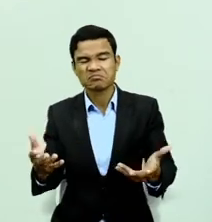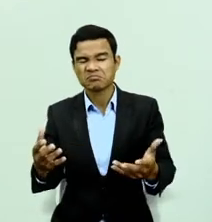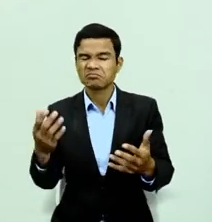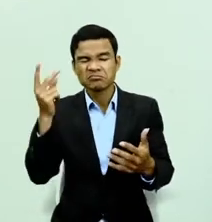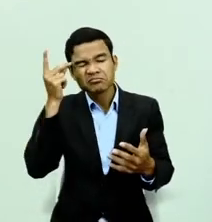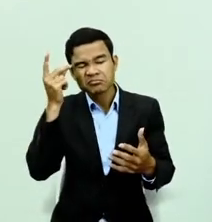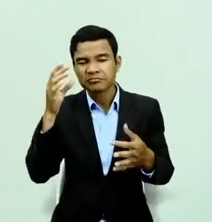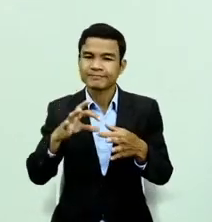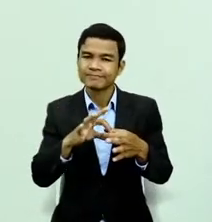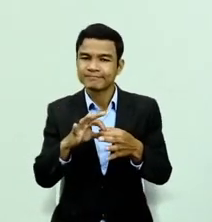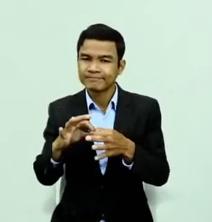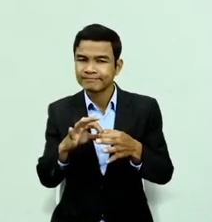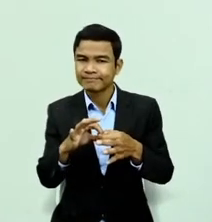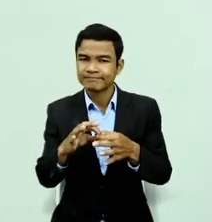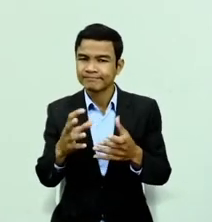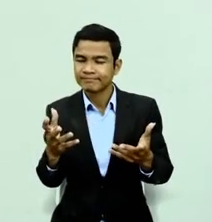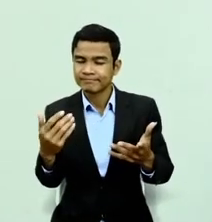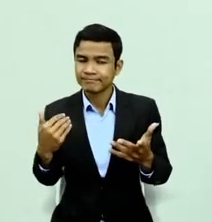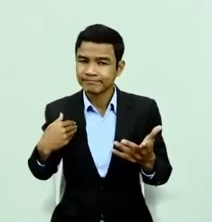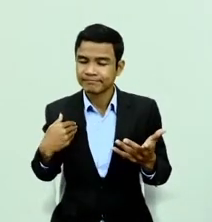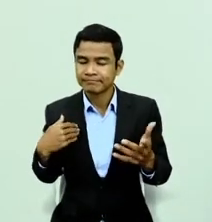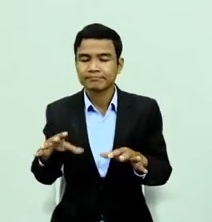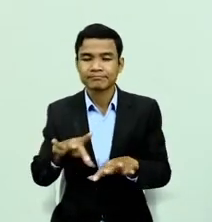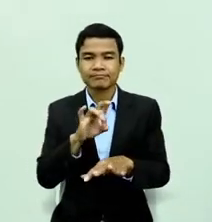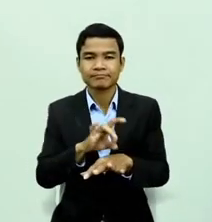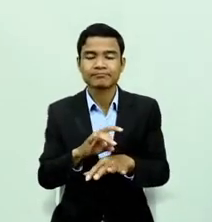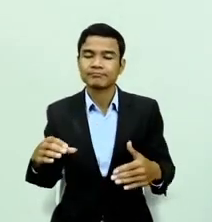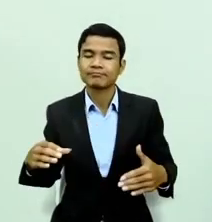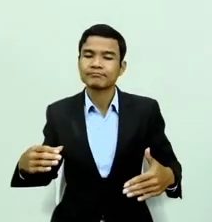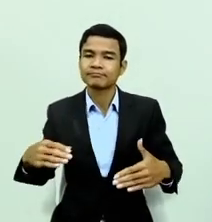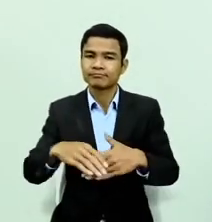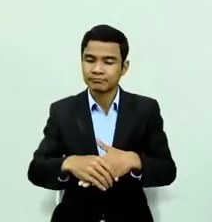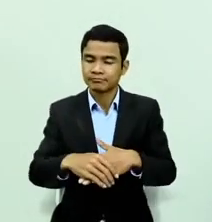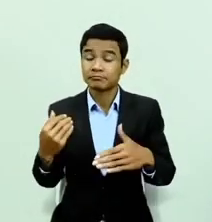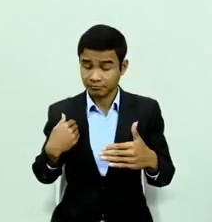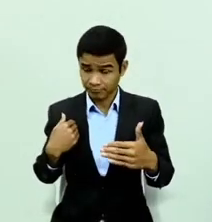nẹ tầm nông cho mối khá nế đa đi tiết con. Nên bè đáy quạt thôi dàng nế con.